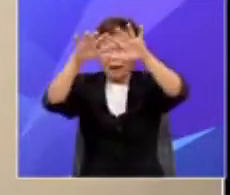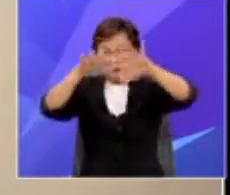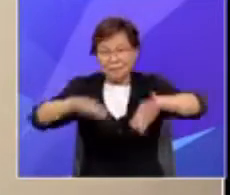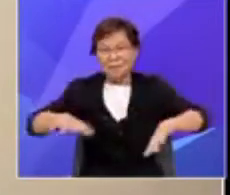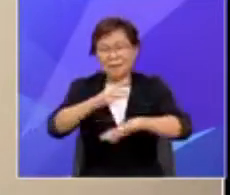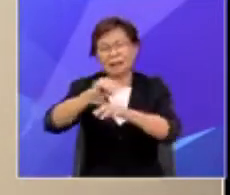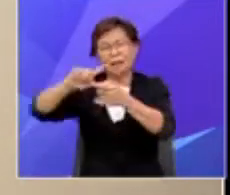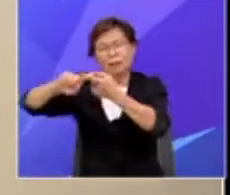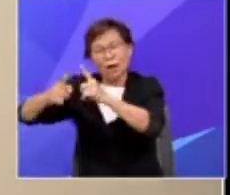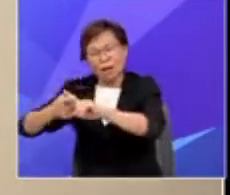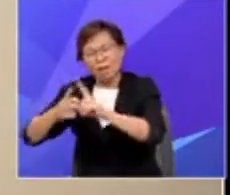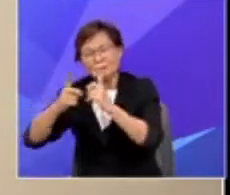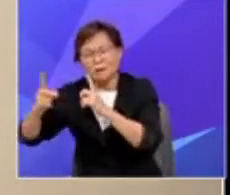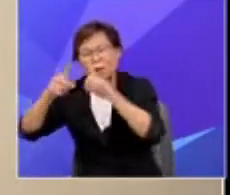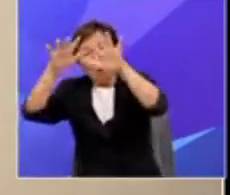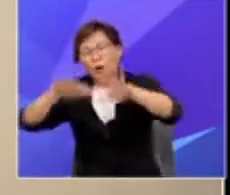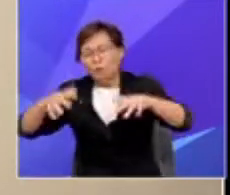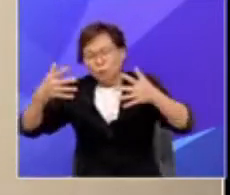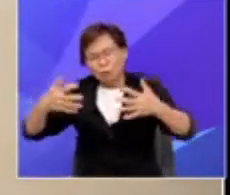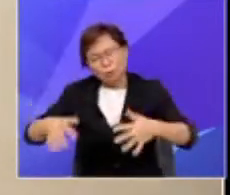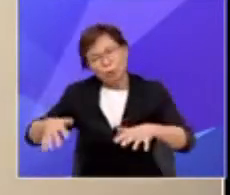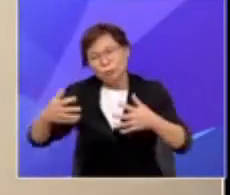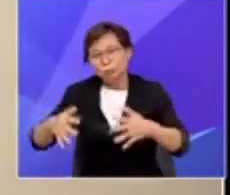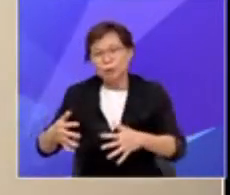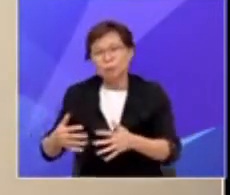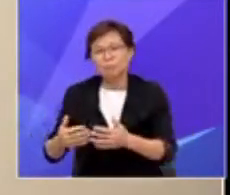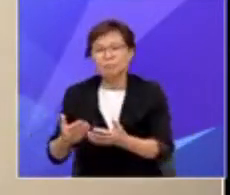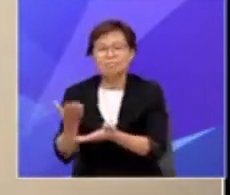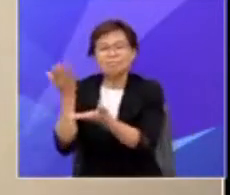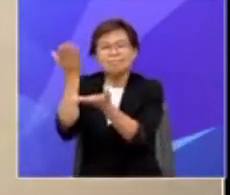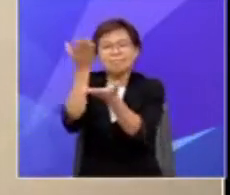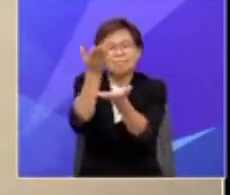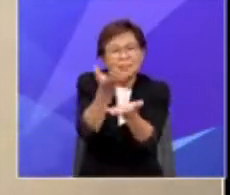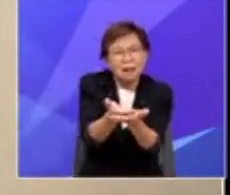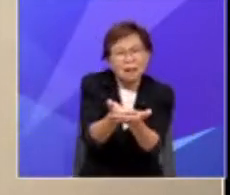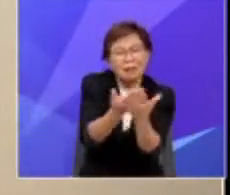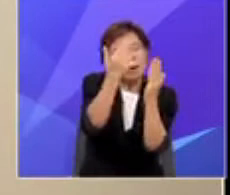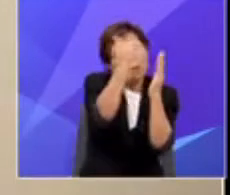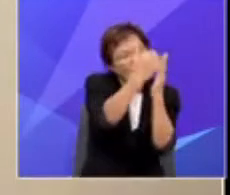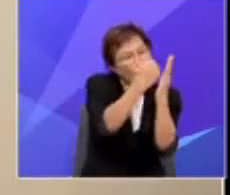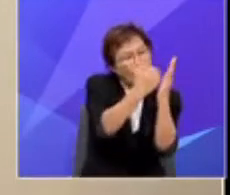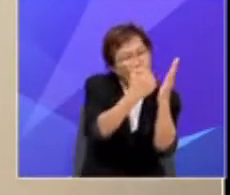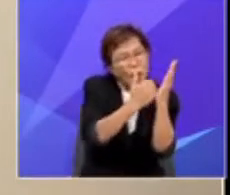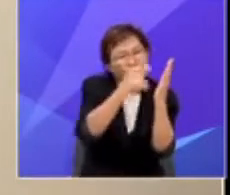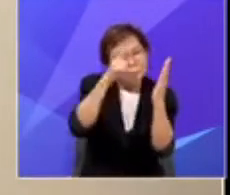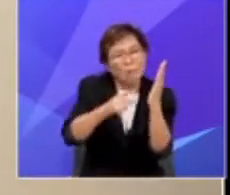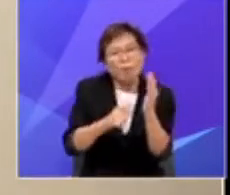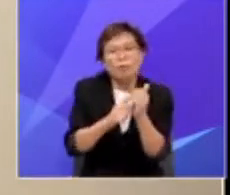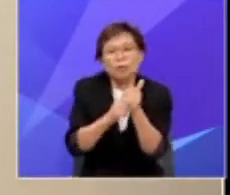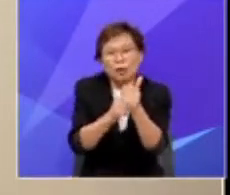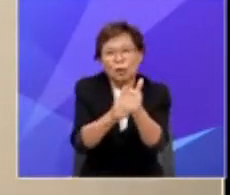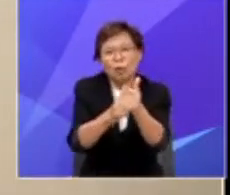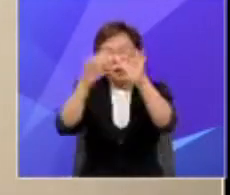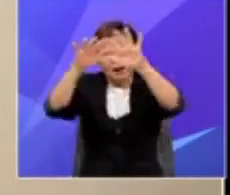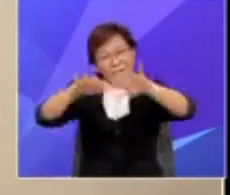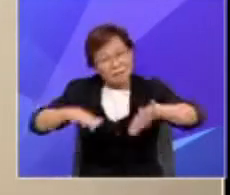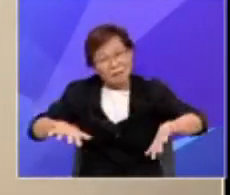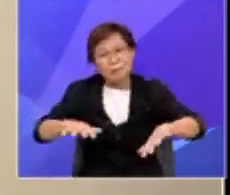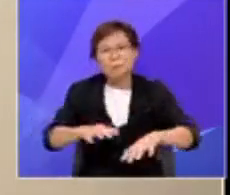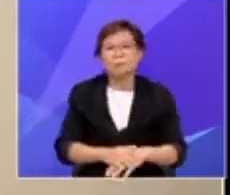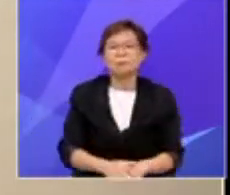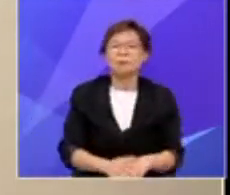dan dari rangkaian Danau Ijen telah memberikan Serangan langkah-langkah yang harus diambil oleh ASEAN jadi